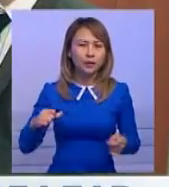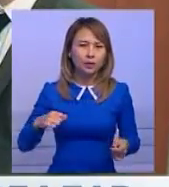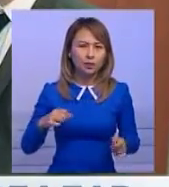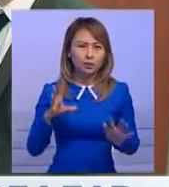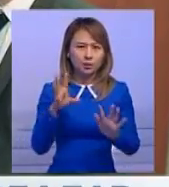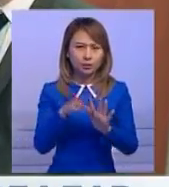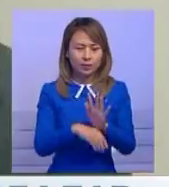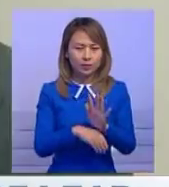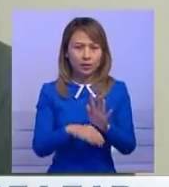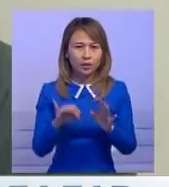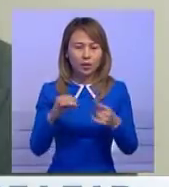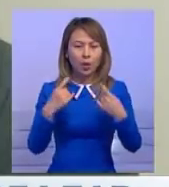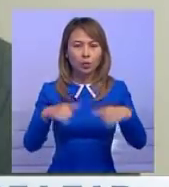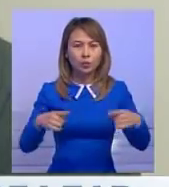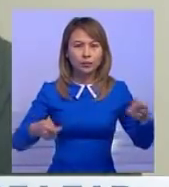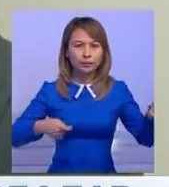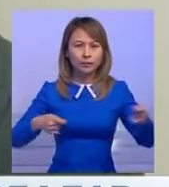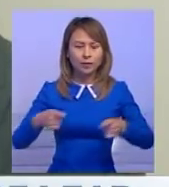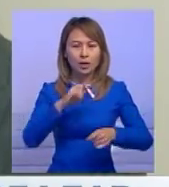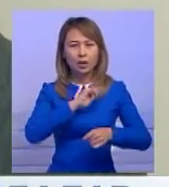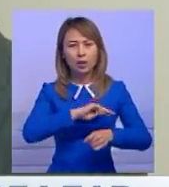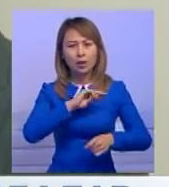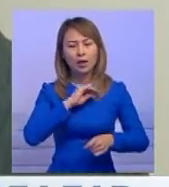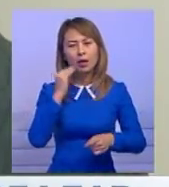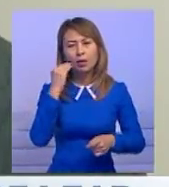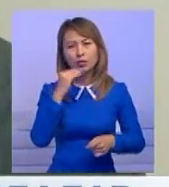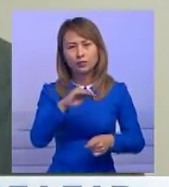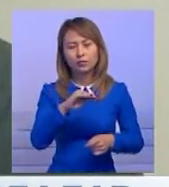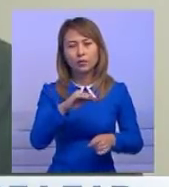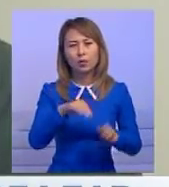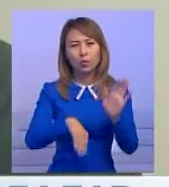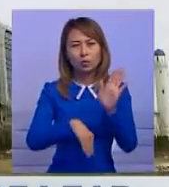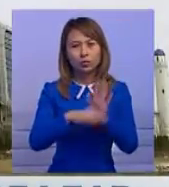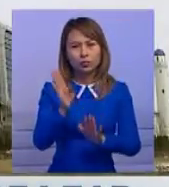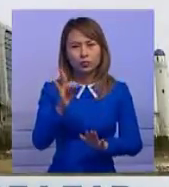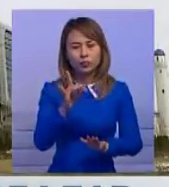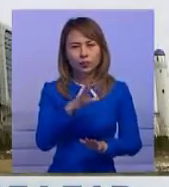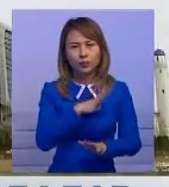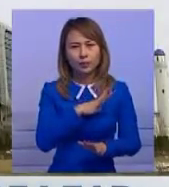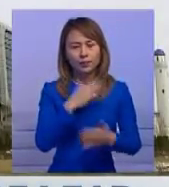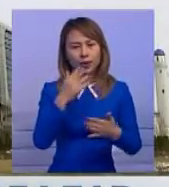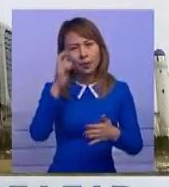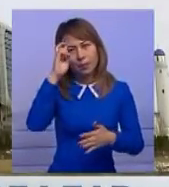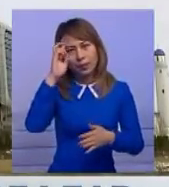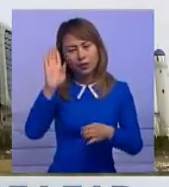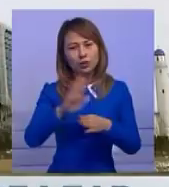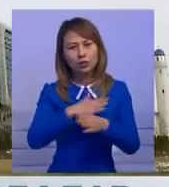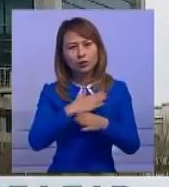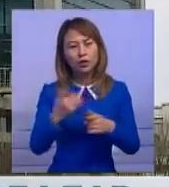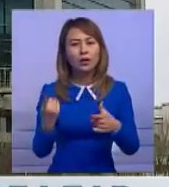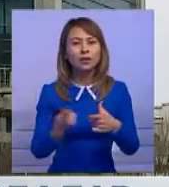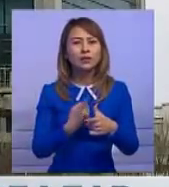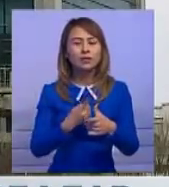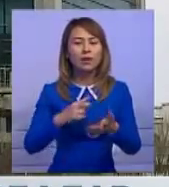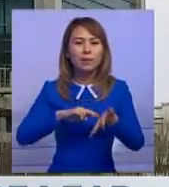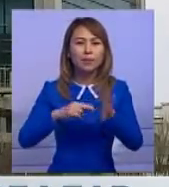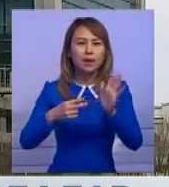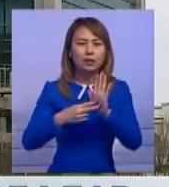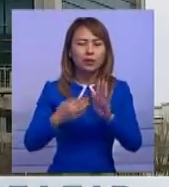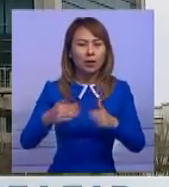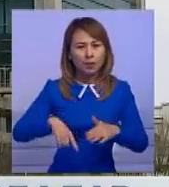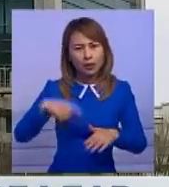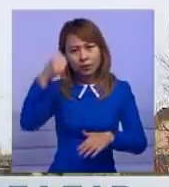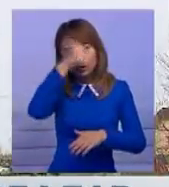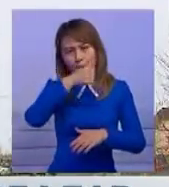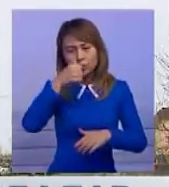енгізу және де атқарылатын қызмет сапасын көтеру болып табылады. Мемлекеттік жекеменшік әріптестік жобасы аясында биылғы жылы